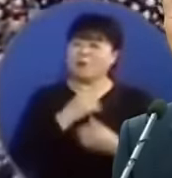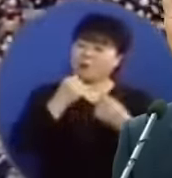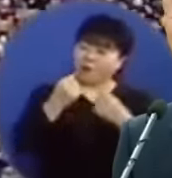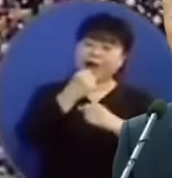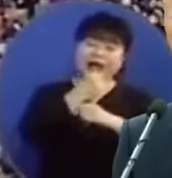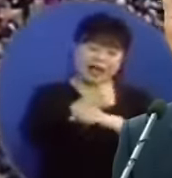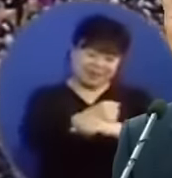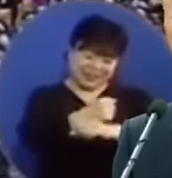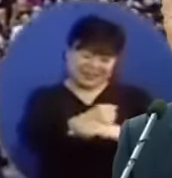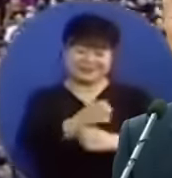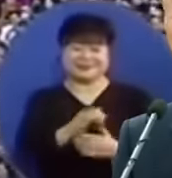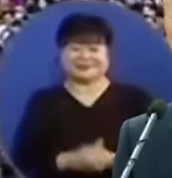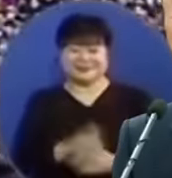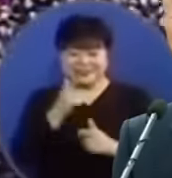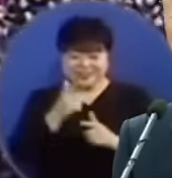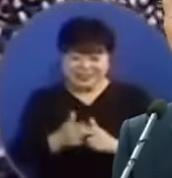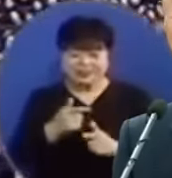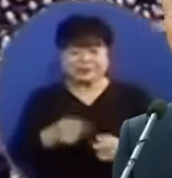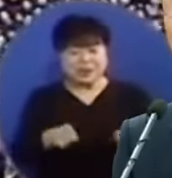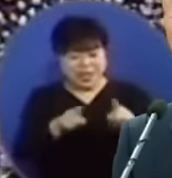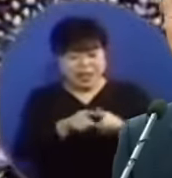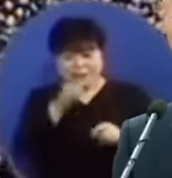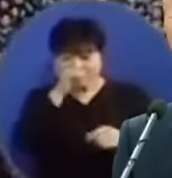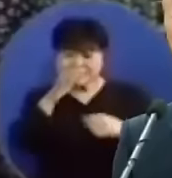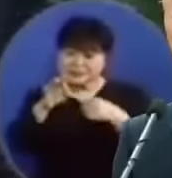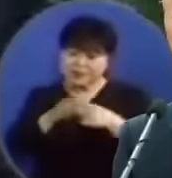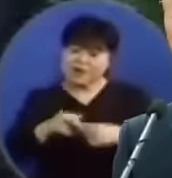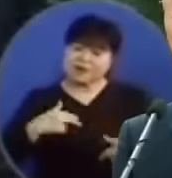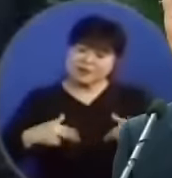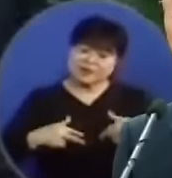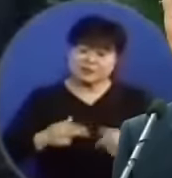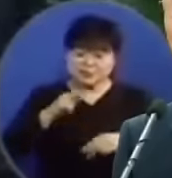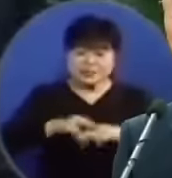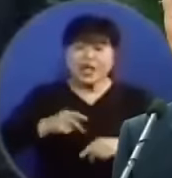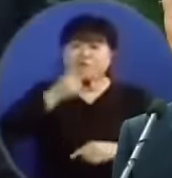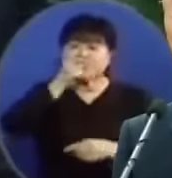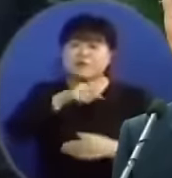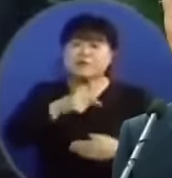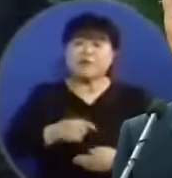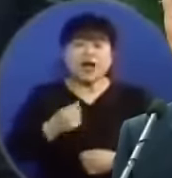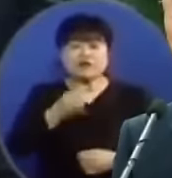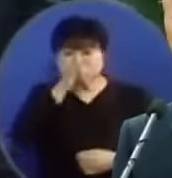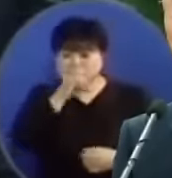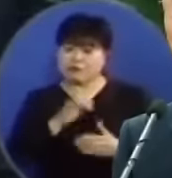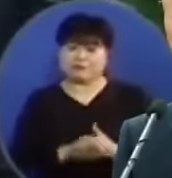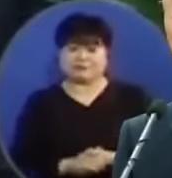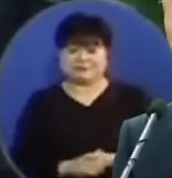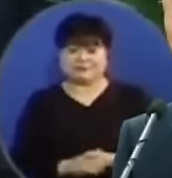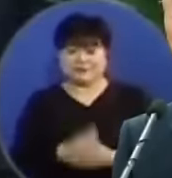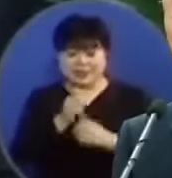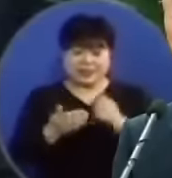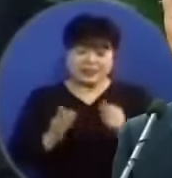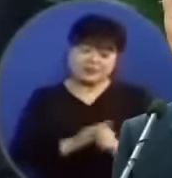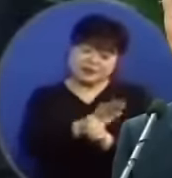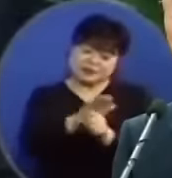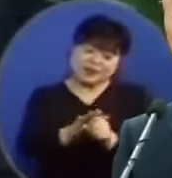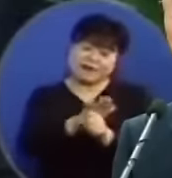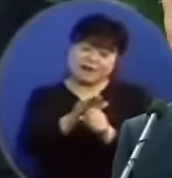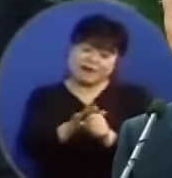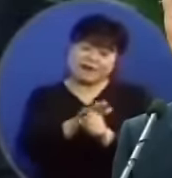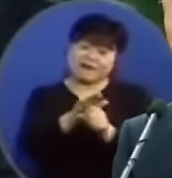건강합니다. 예수님이 같이 계시면 기쁨의 샘물을 내 마음속에 가지고 있는 것입니다. 하나님의 사랑의